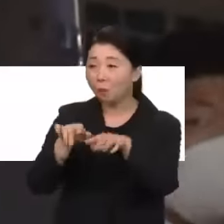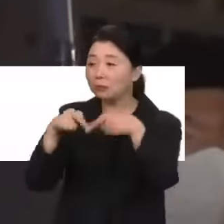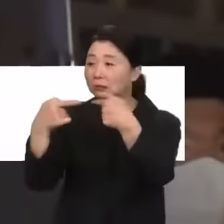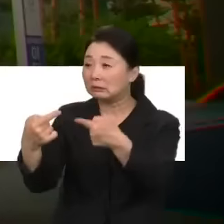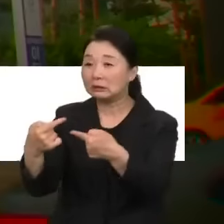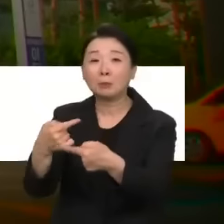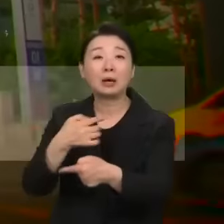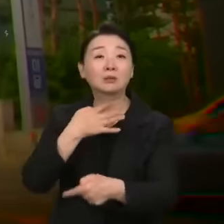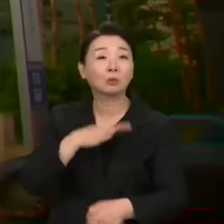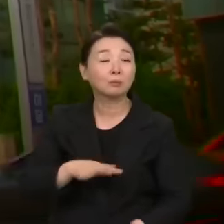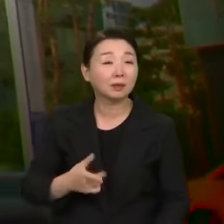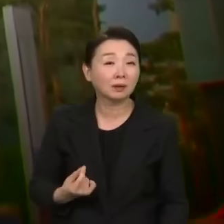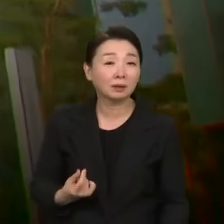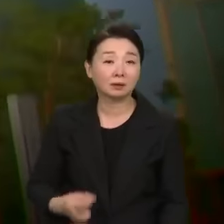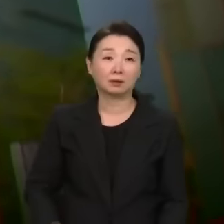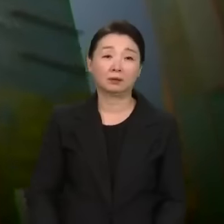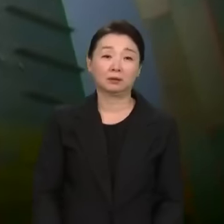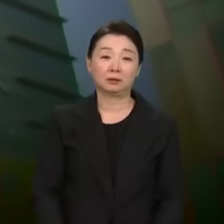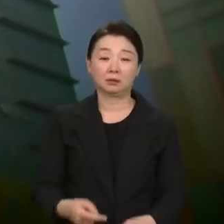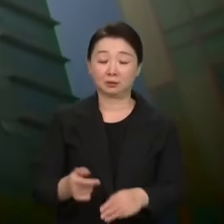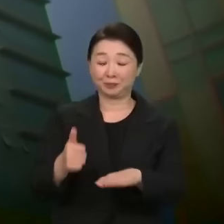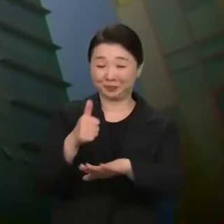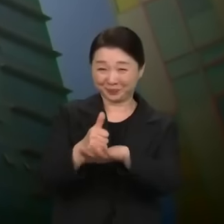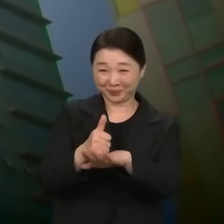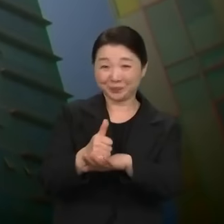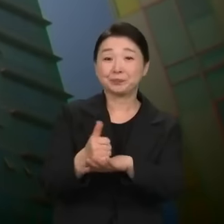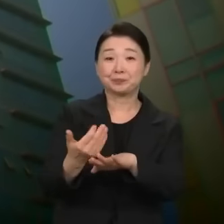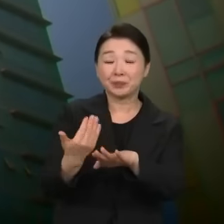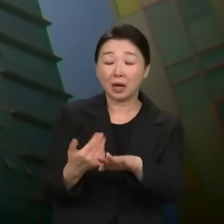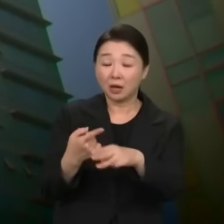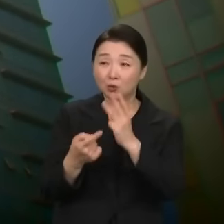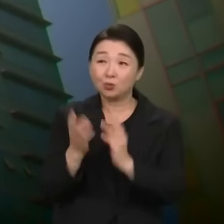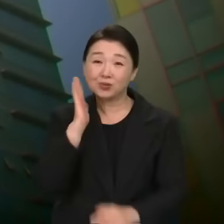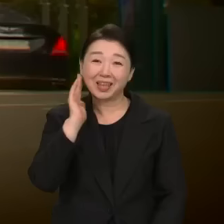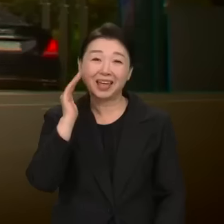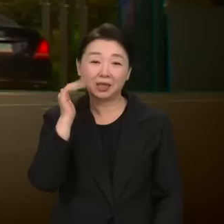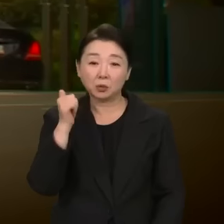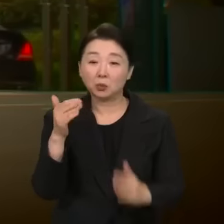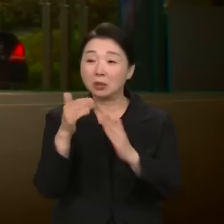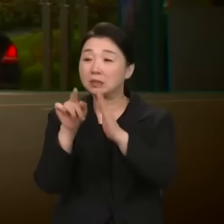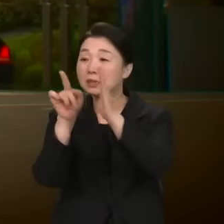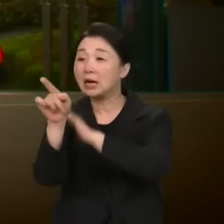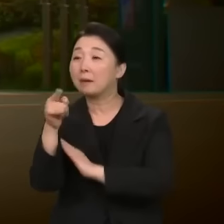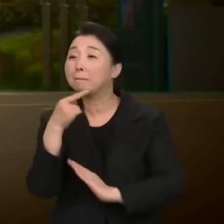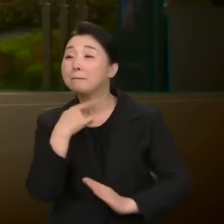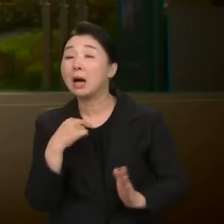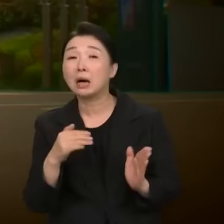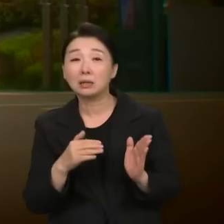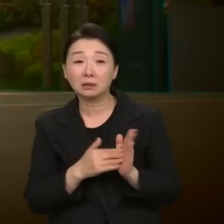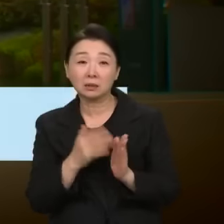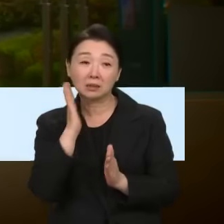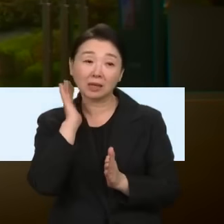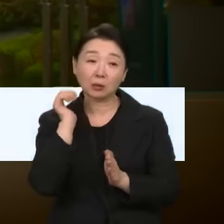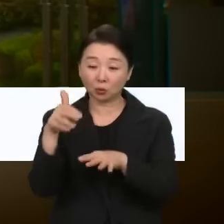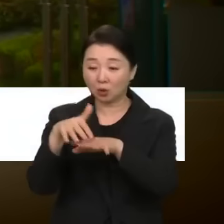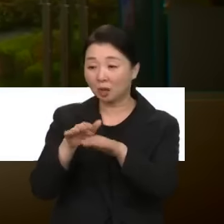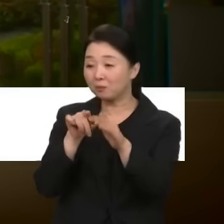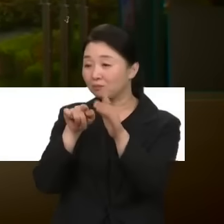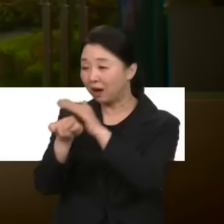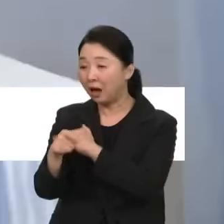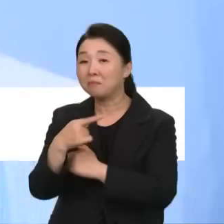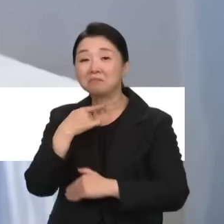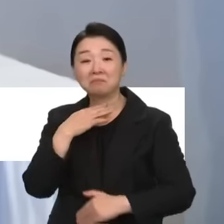없고. 취임 전 윤 대통령 부부가 살았던 아크로비스타에 가본 적은 있지만 대선 캠프를 방문한 적은 없다는